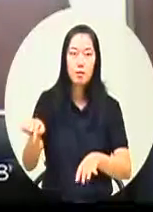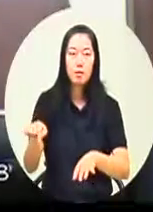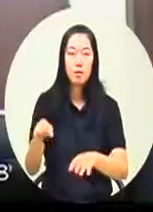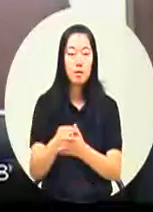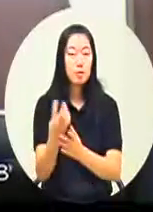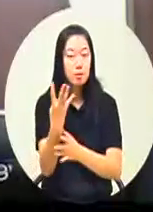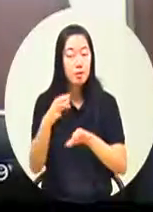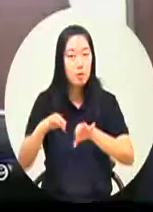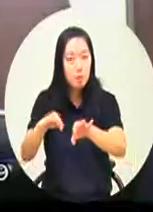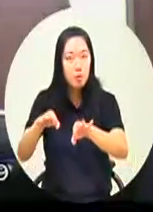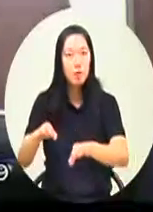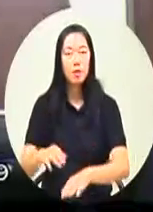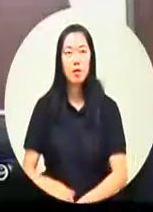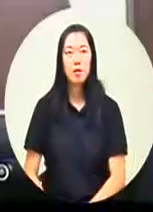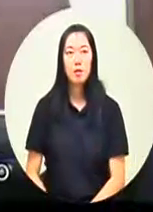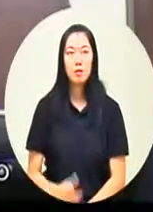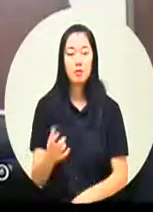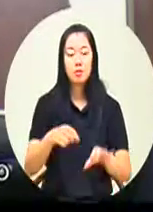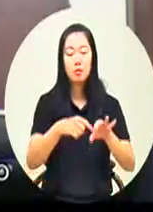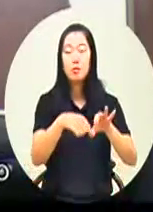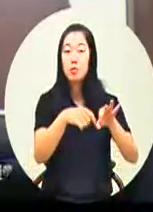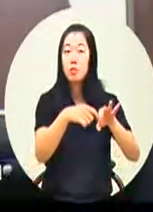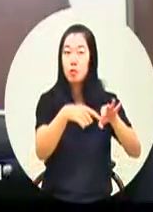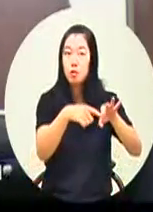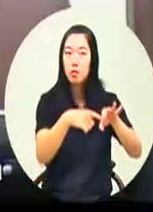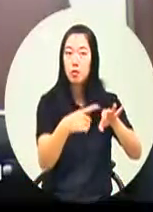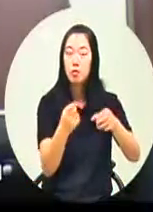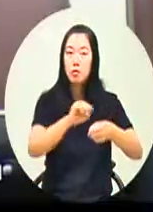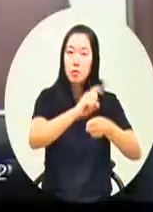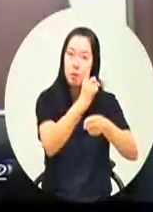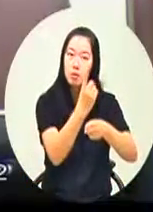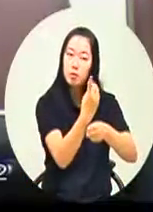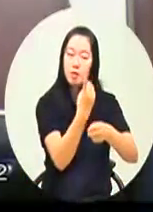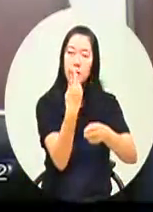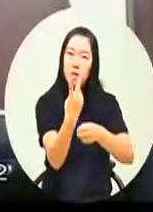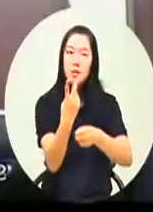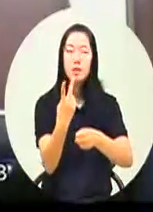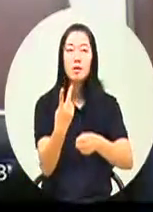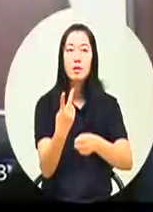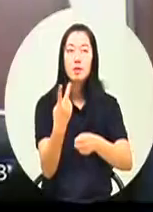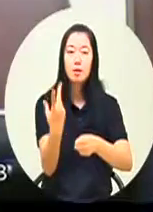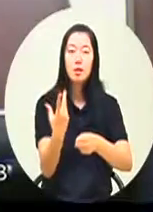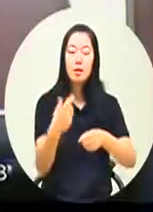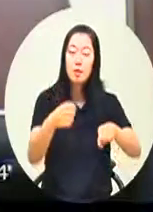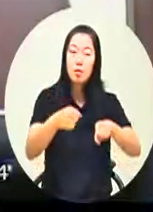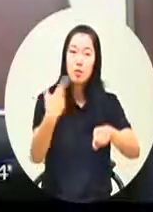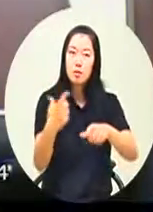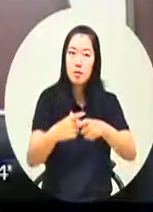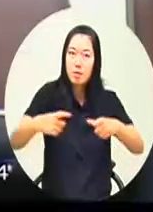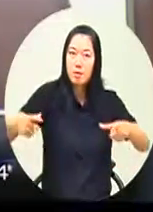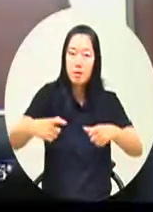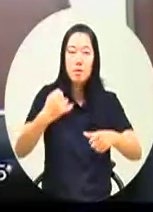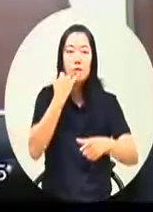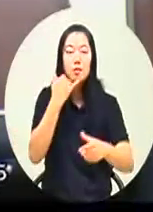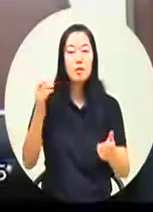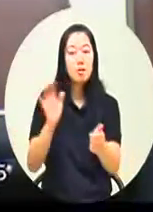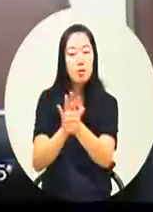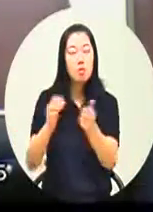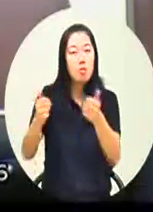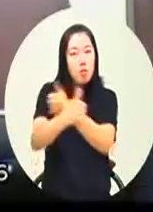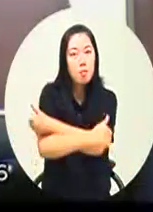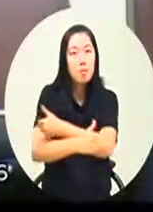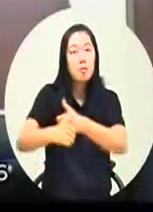呢？其实没有，它只是轮子多一个或多两个，或者车子再多大一点，可是它是替代汽